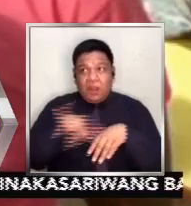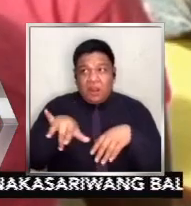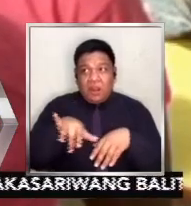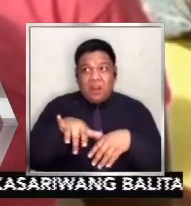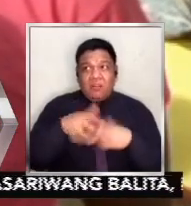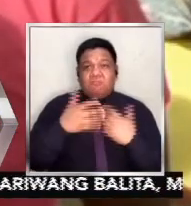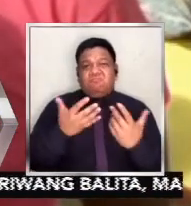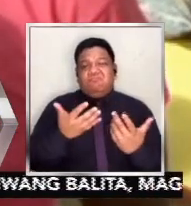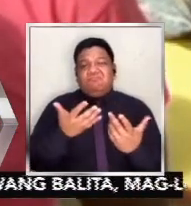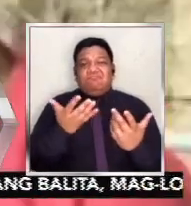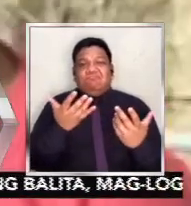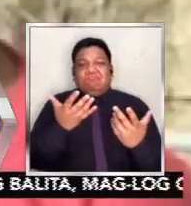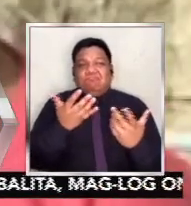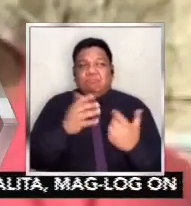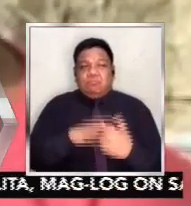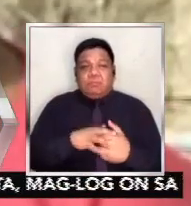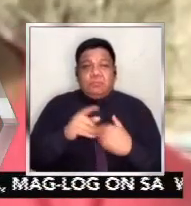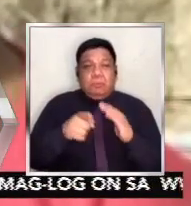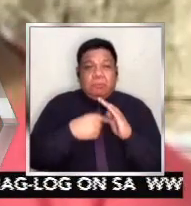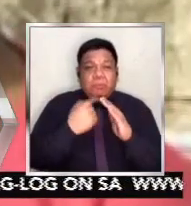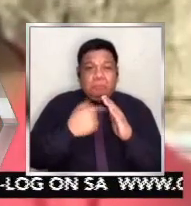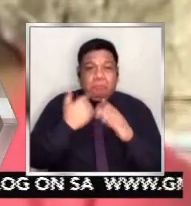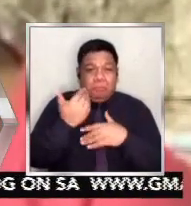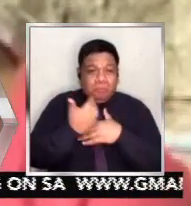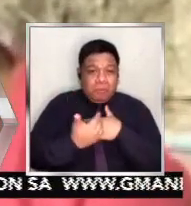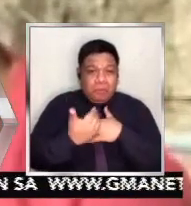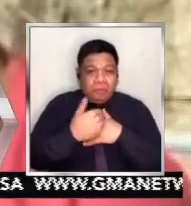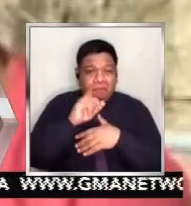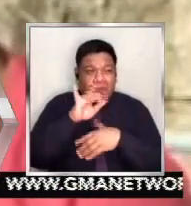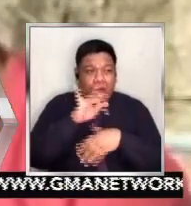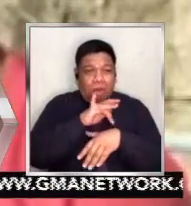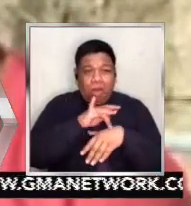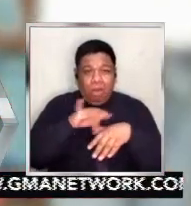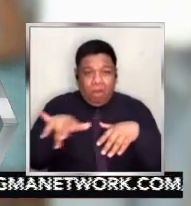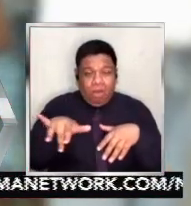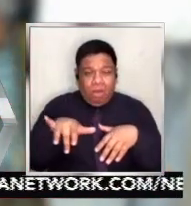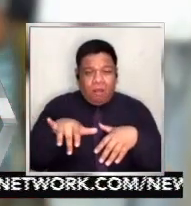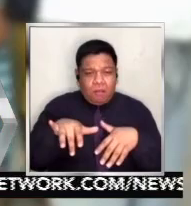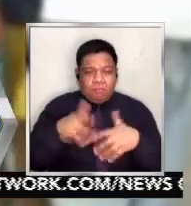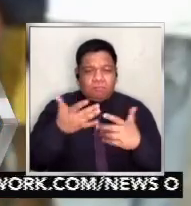kumisan, tinapay, kung wala, mag-ano kami, napapasinsya.